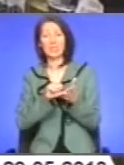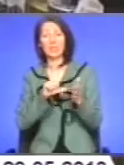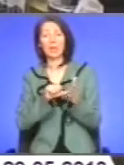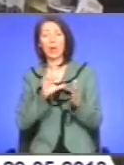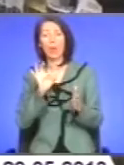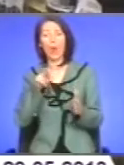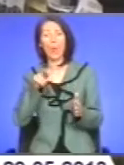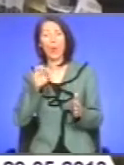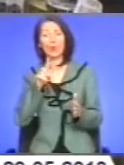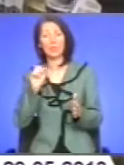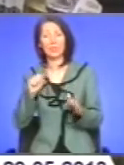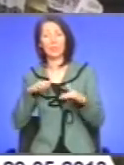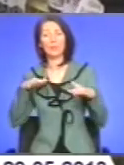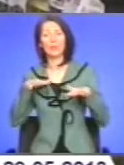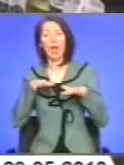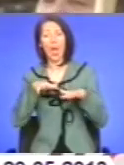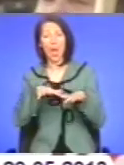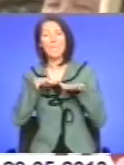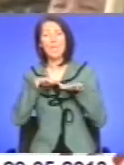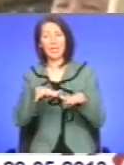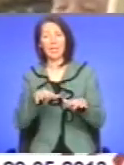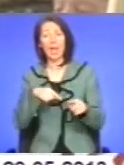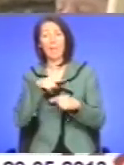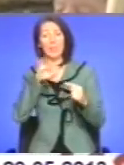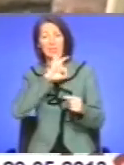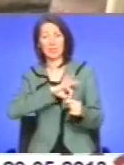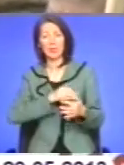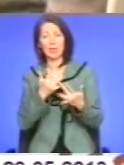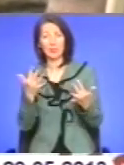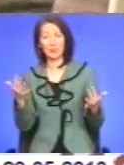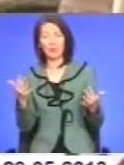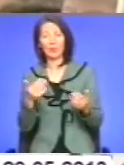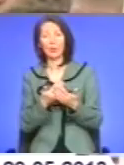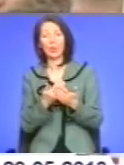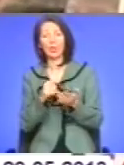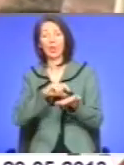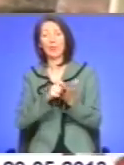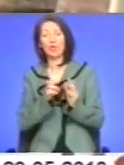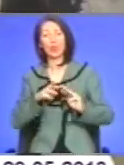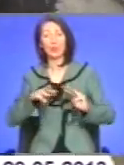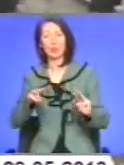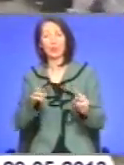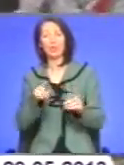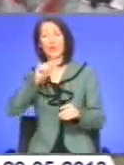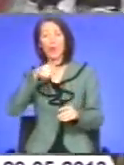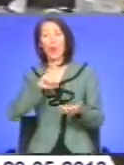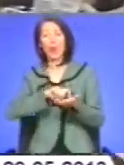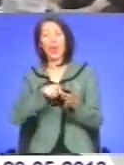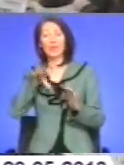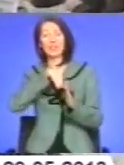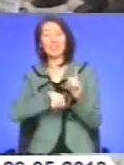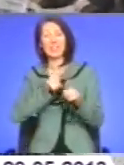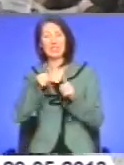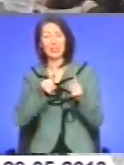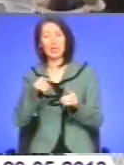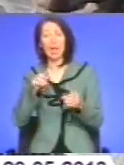Мітинги бізнесменів різного штибу під Кабміном та Верховною Радою 2012-му з вимогою внести зміни у податковий кодекс закінчилися консенсусом. Принаймні,